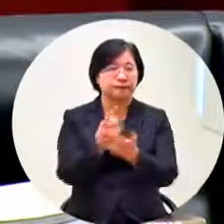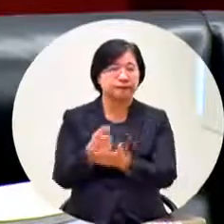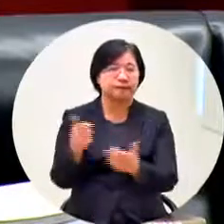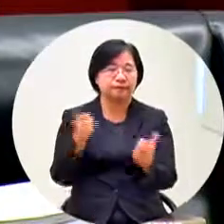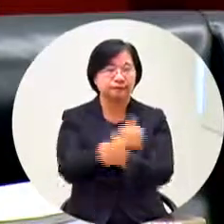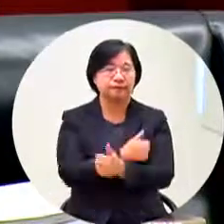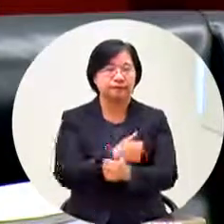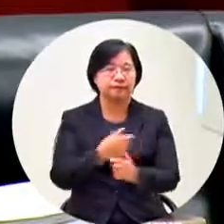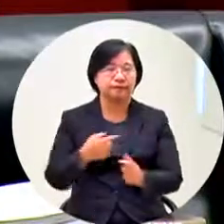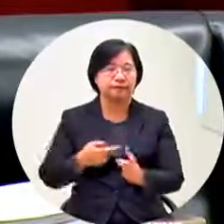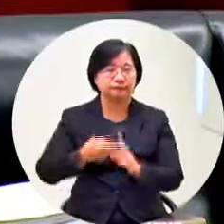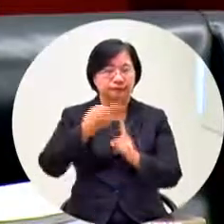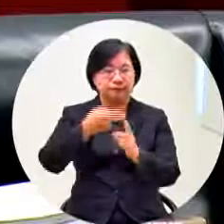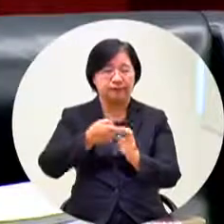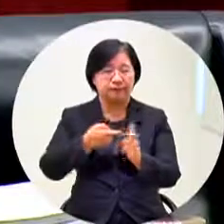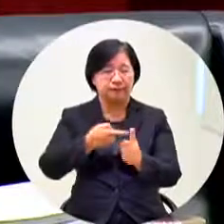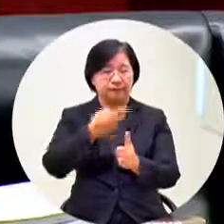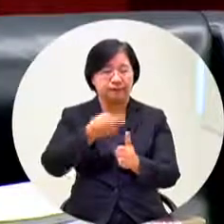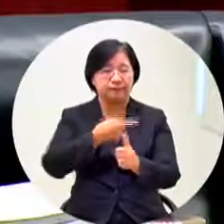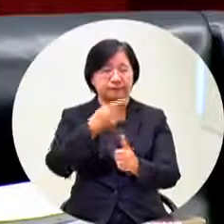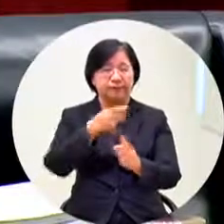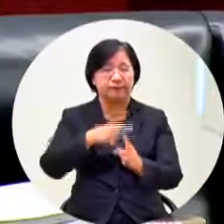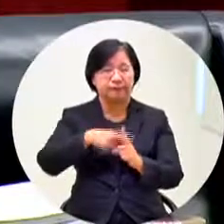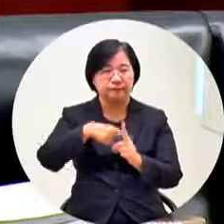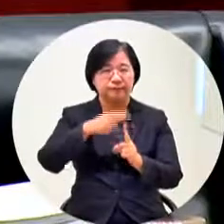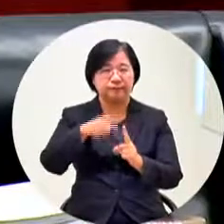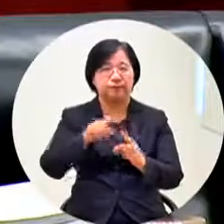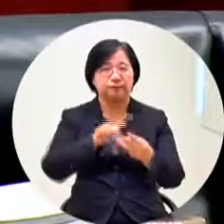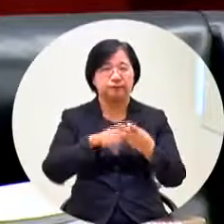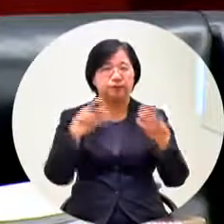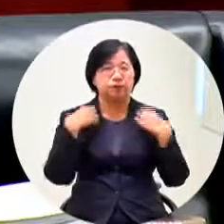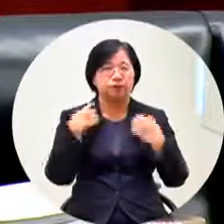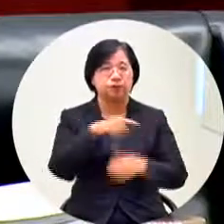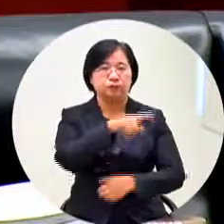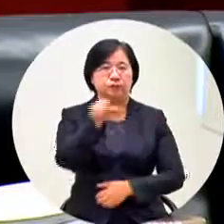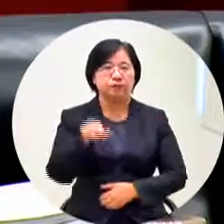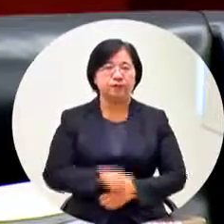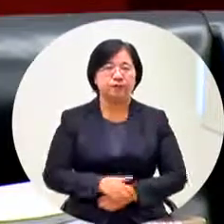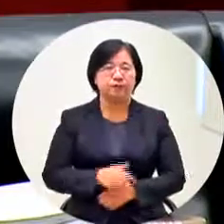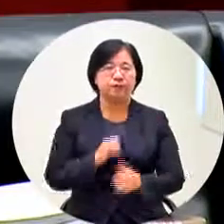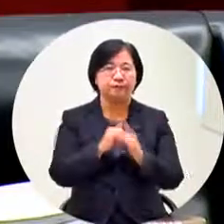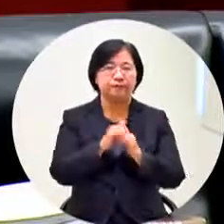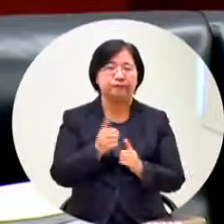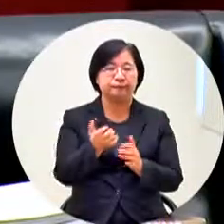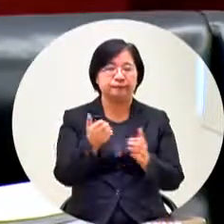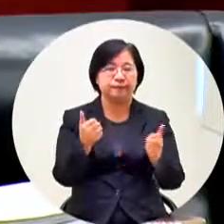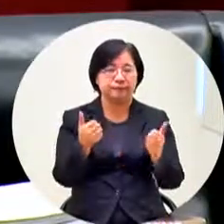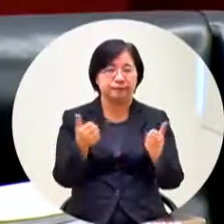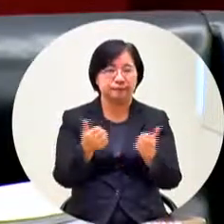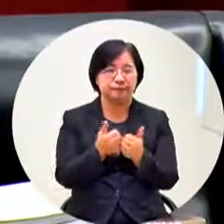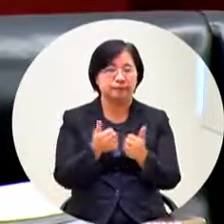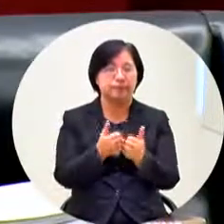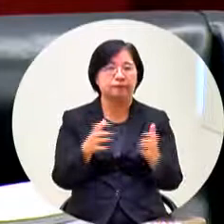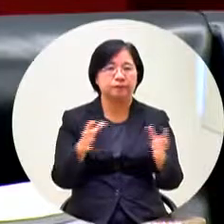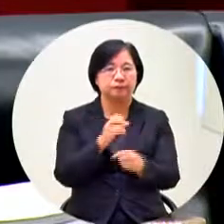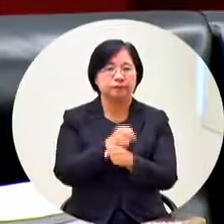级主管，还有我们各位关心高雄市的各位乡亲、各位议会同仁、各位媒体先小姐，大家